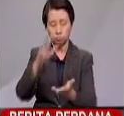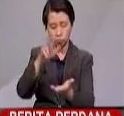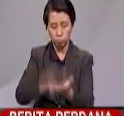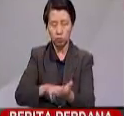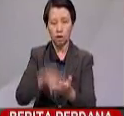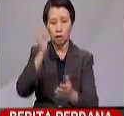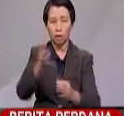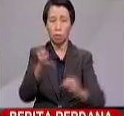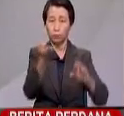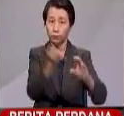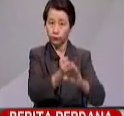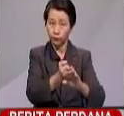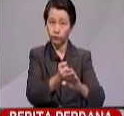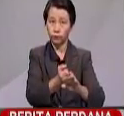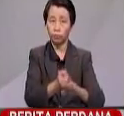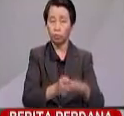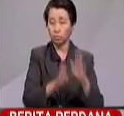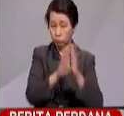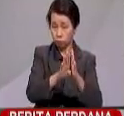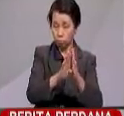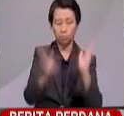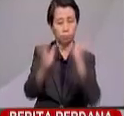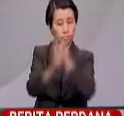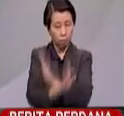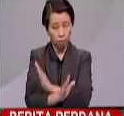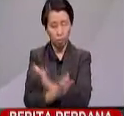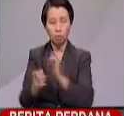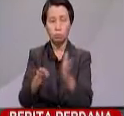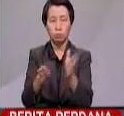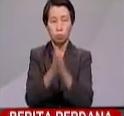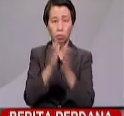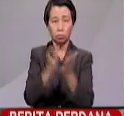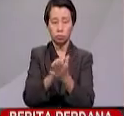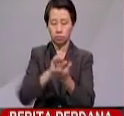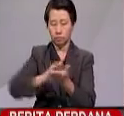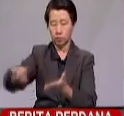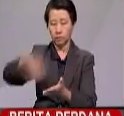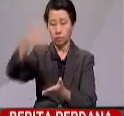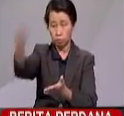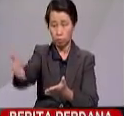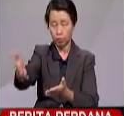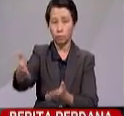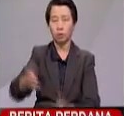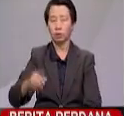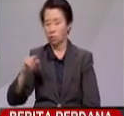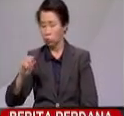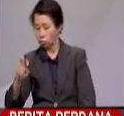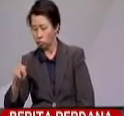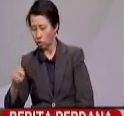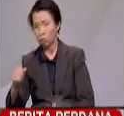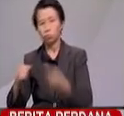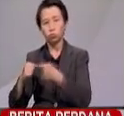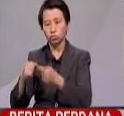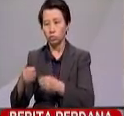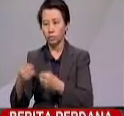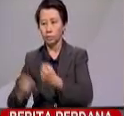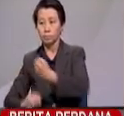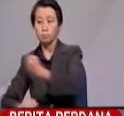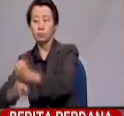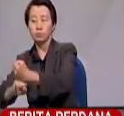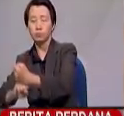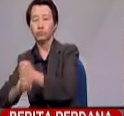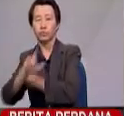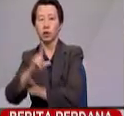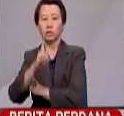mengesahkan akan memfailkan affidavit balasan berhubung permohonan itu minggu hadapan. Gunasekaran dituduh memberi sokongan kepada